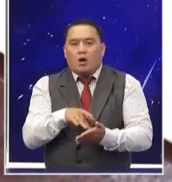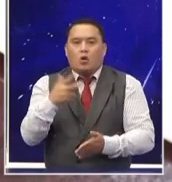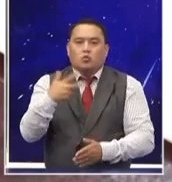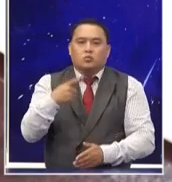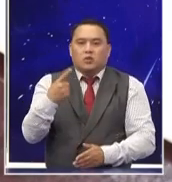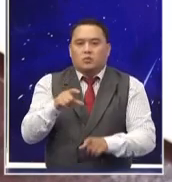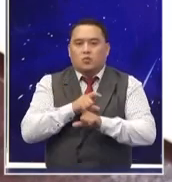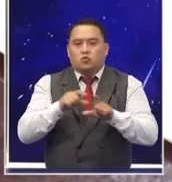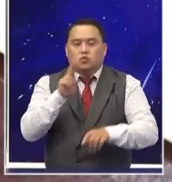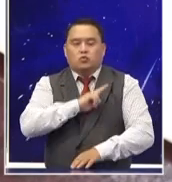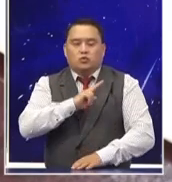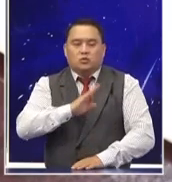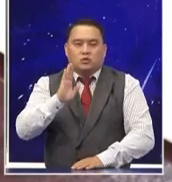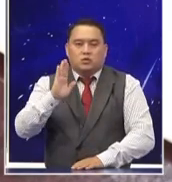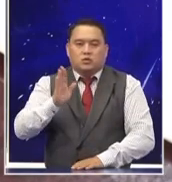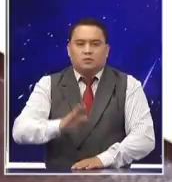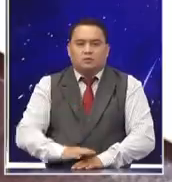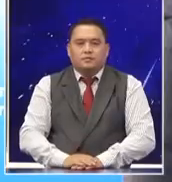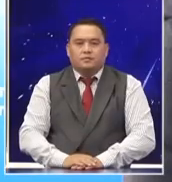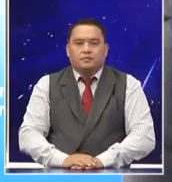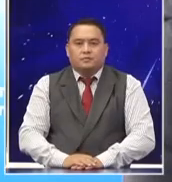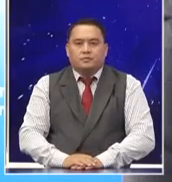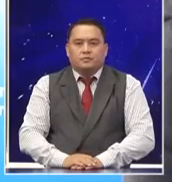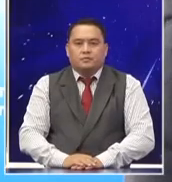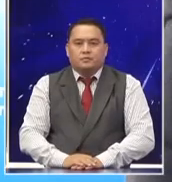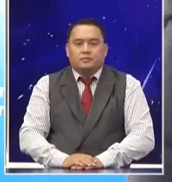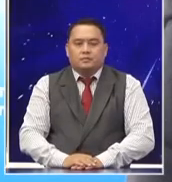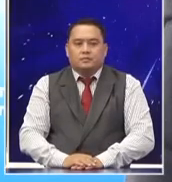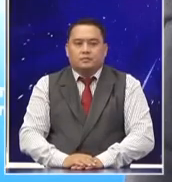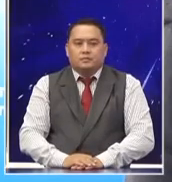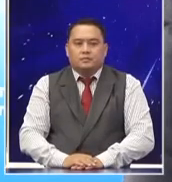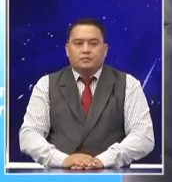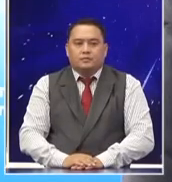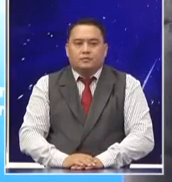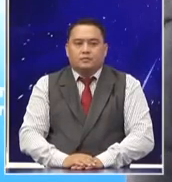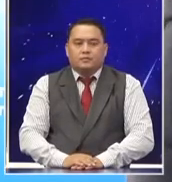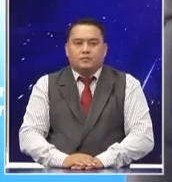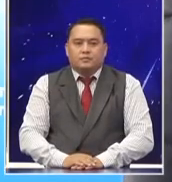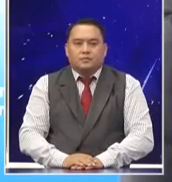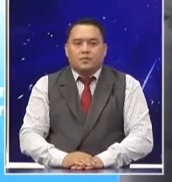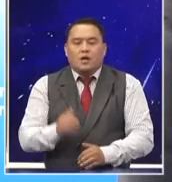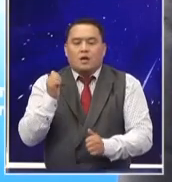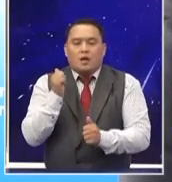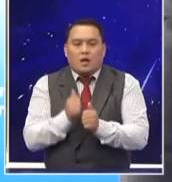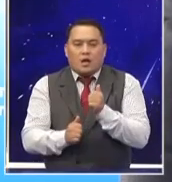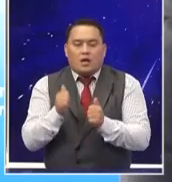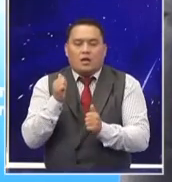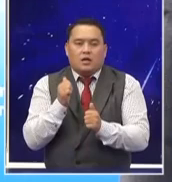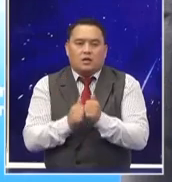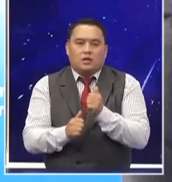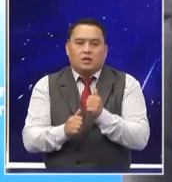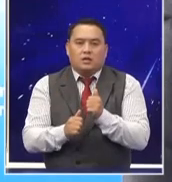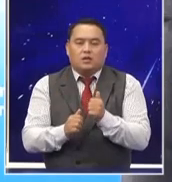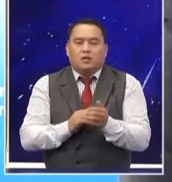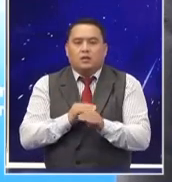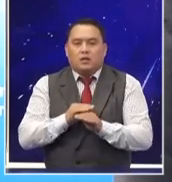мекемелерінде 31 бөлімшесі жұмыс істейді. Жалпы әр деңгейдегі мәслихаттардағы үлестерін арттыру болып табылады.